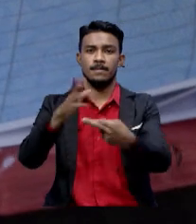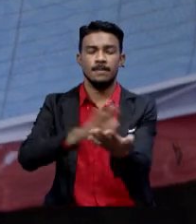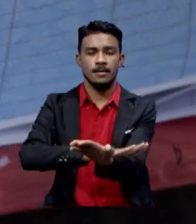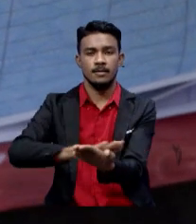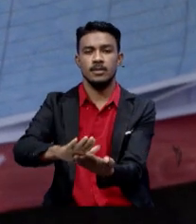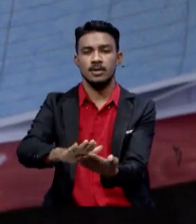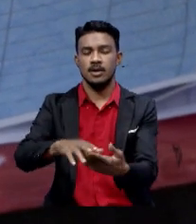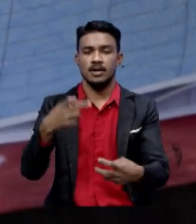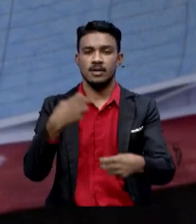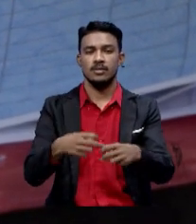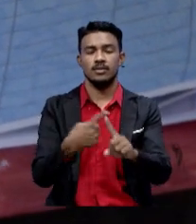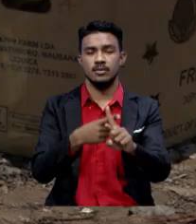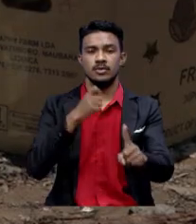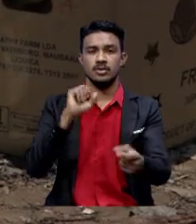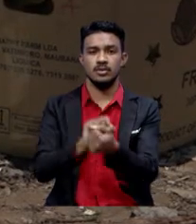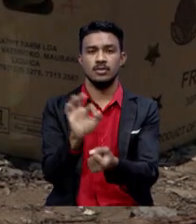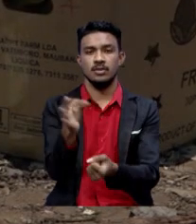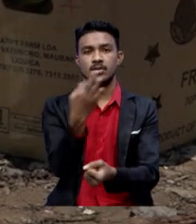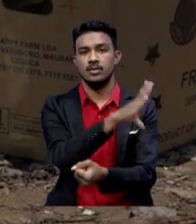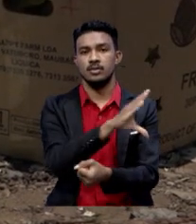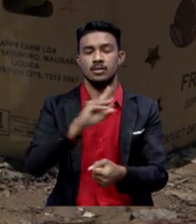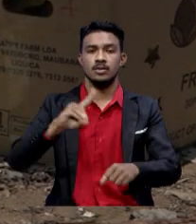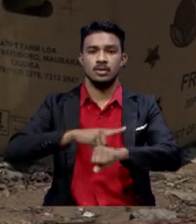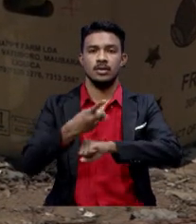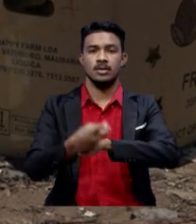impacto husi coronavirus no siklone Serosa nebe